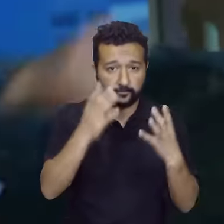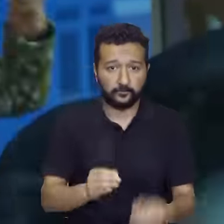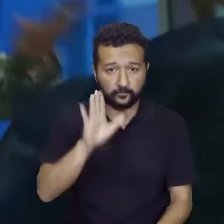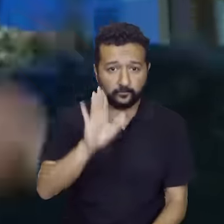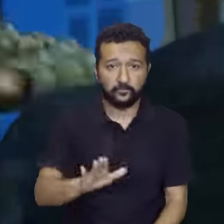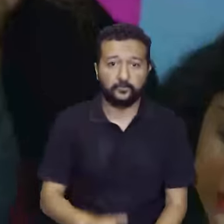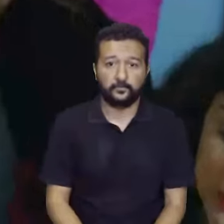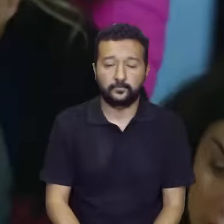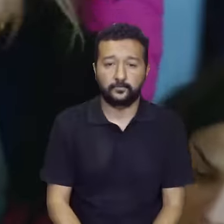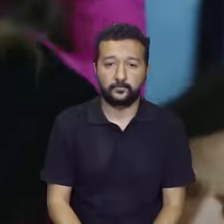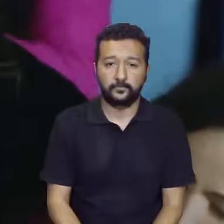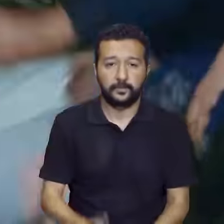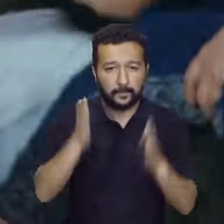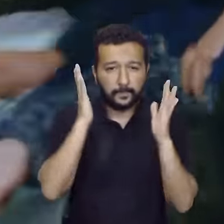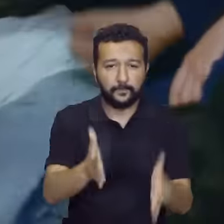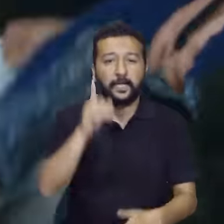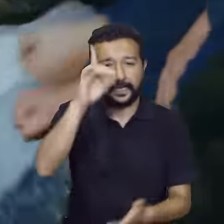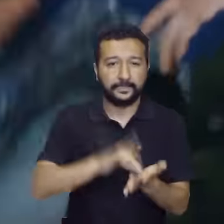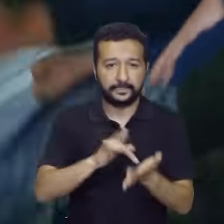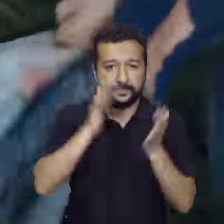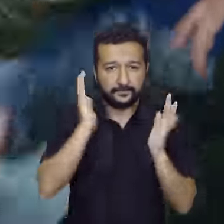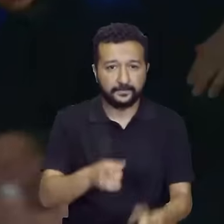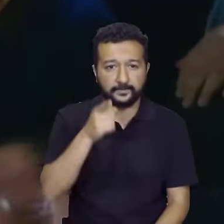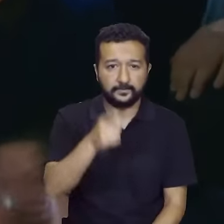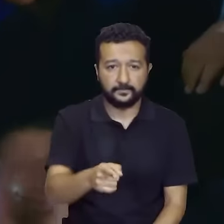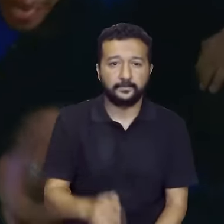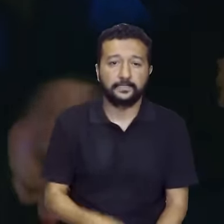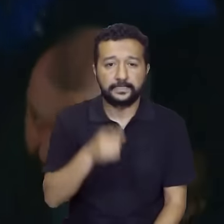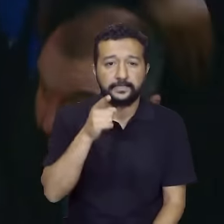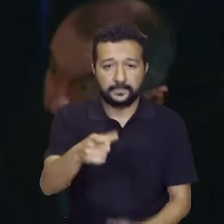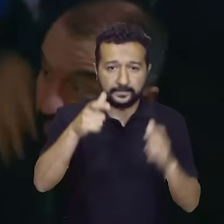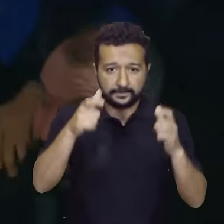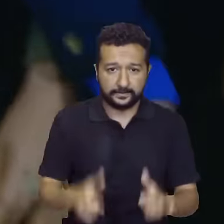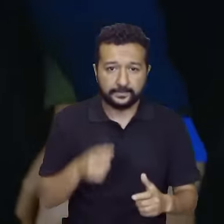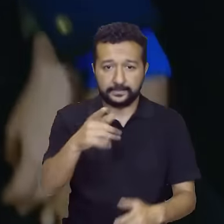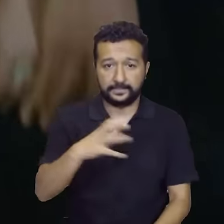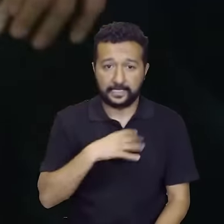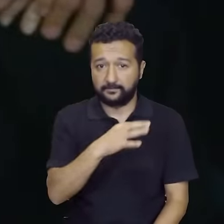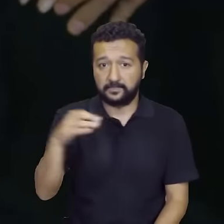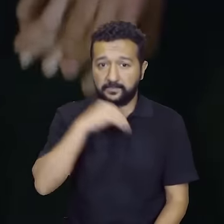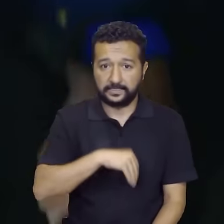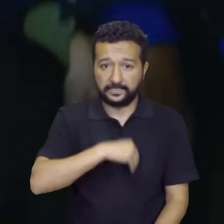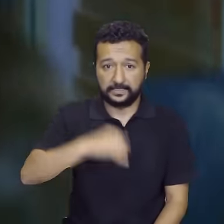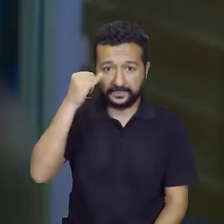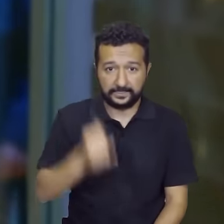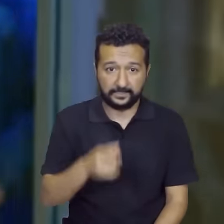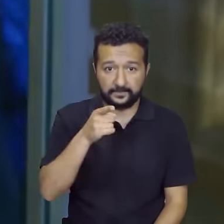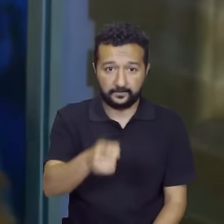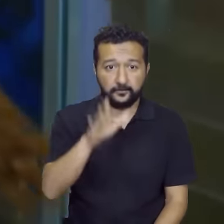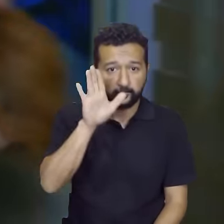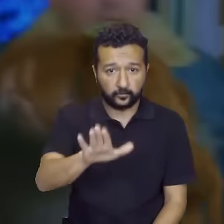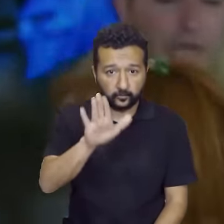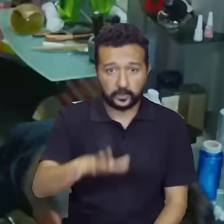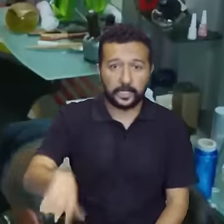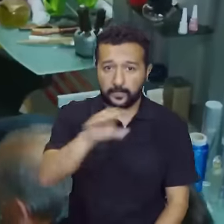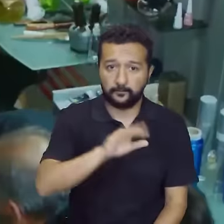Aşağı sırtlarına vurarak müdahale ediyor. Ulan sen de mahalleyi sahipsin mi sandın? İt! Polis ve